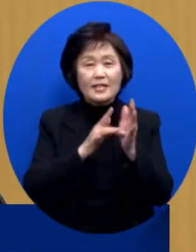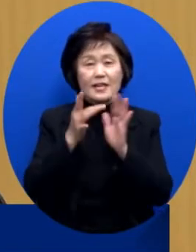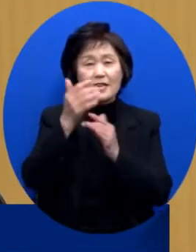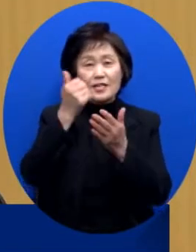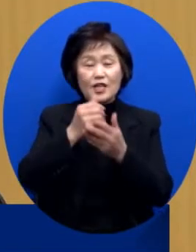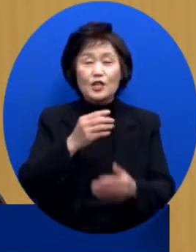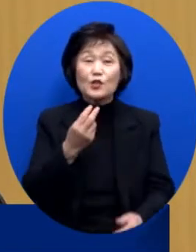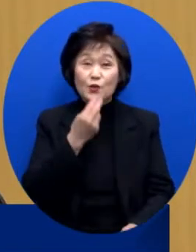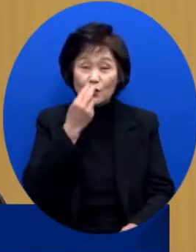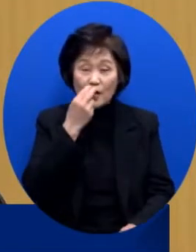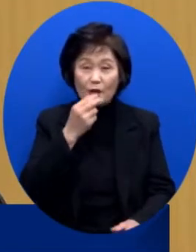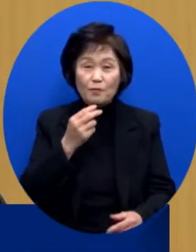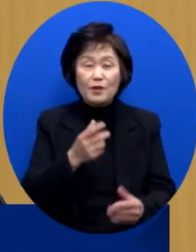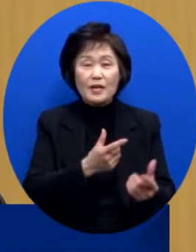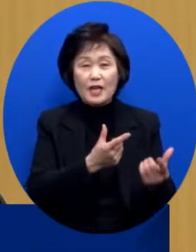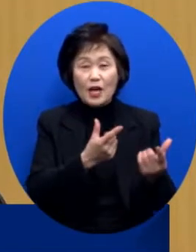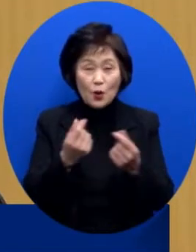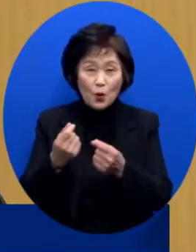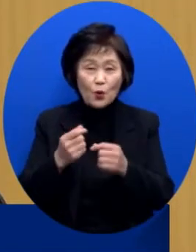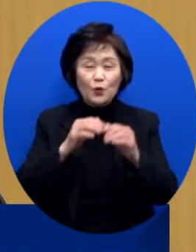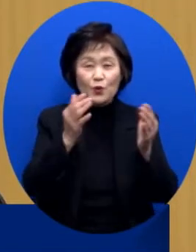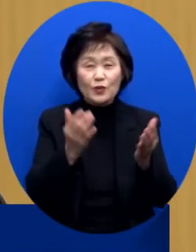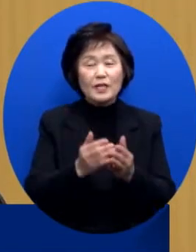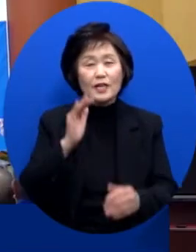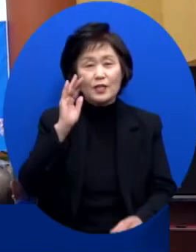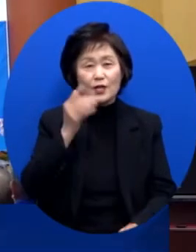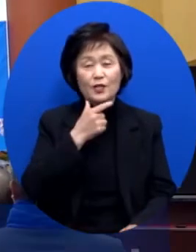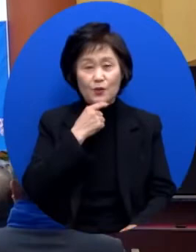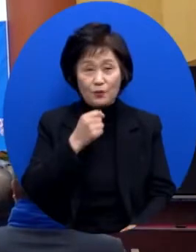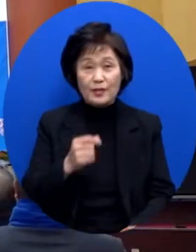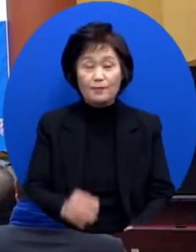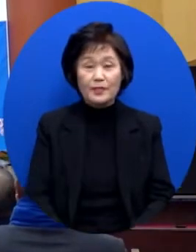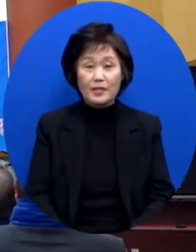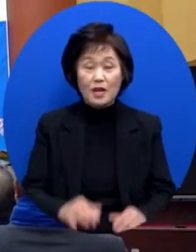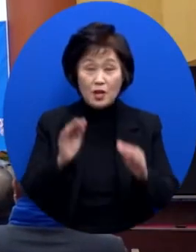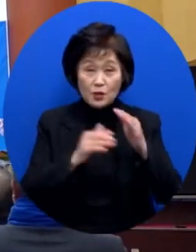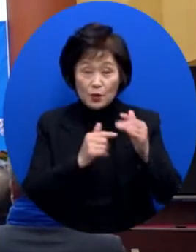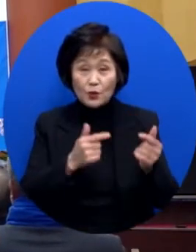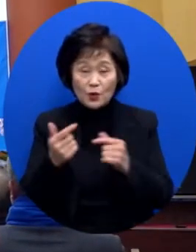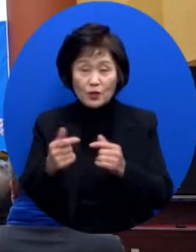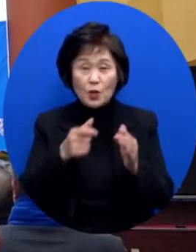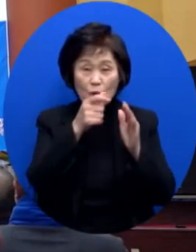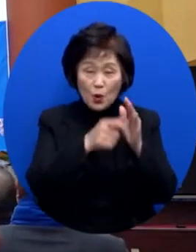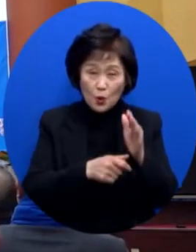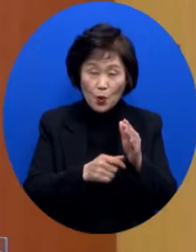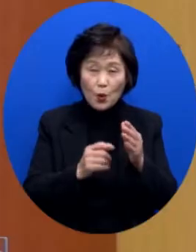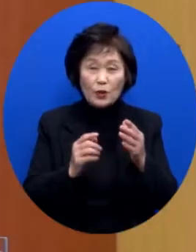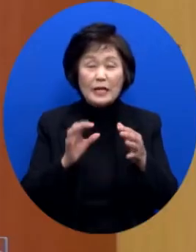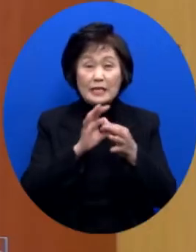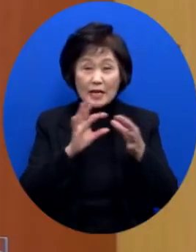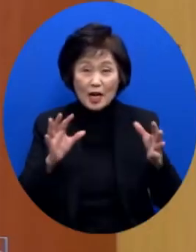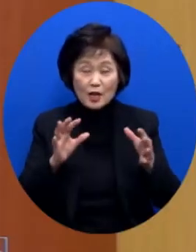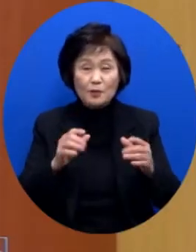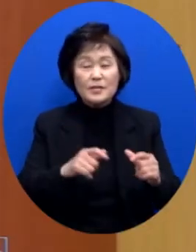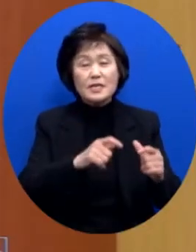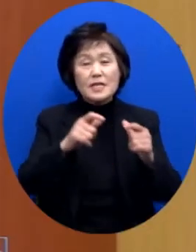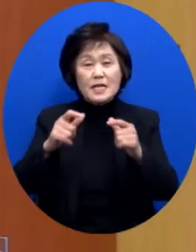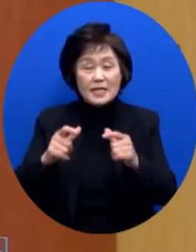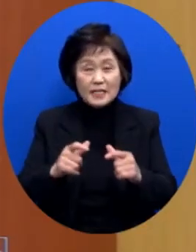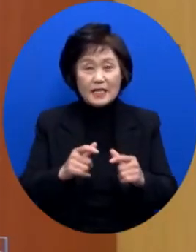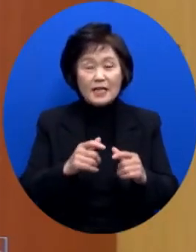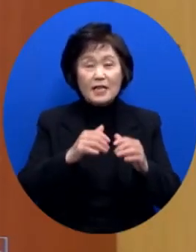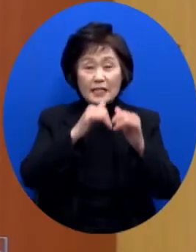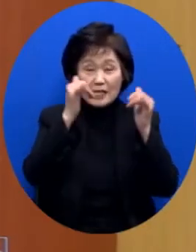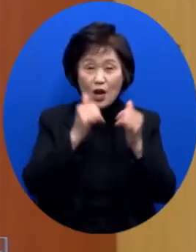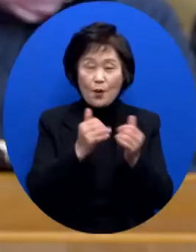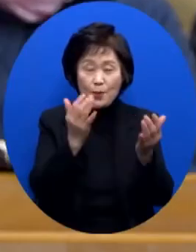생명의 공동체가 되기를 바랍니다. 성도들은 교단을 초월한 교회의 사역이 지역사회에 맞춘 다양한